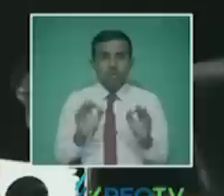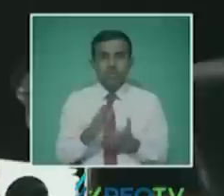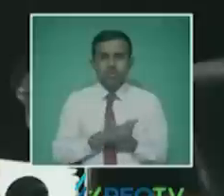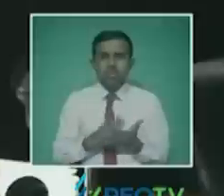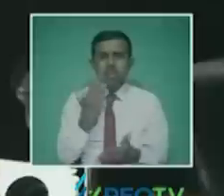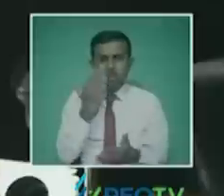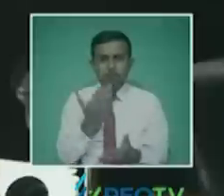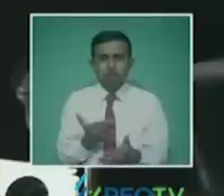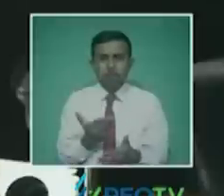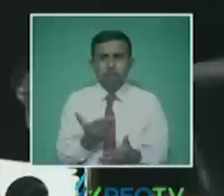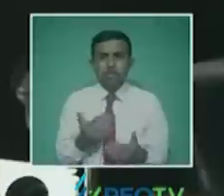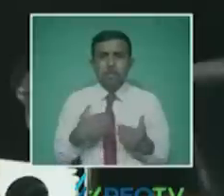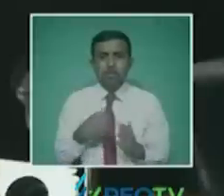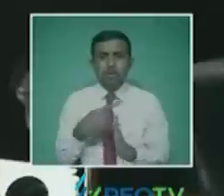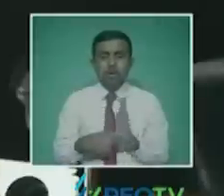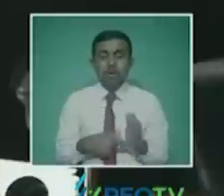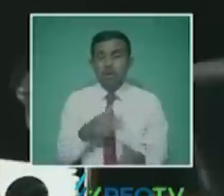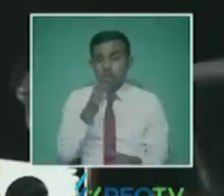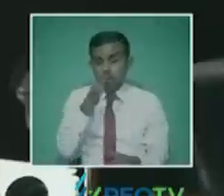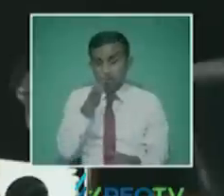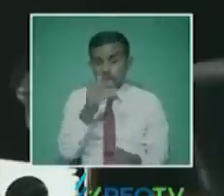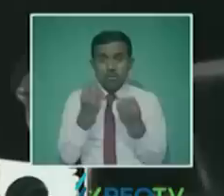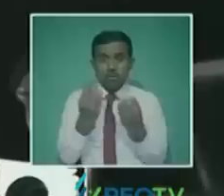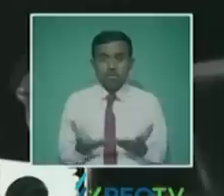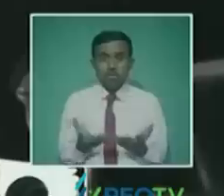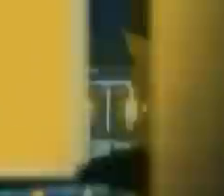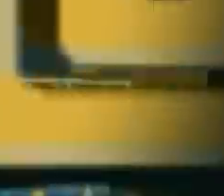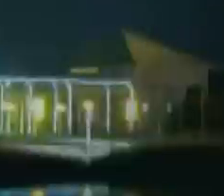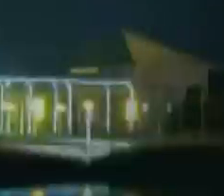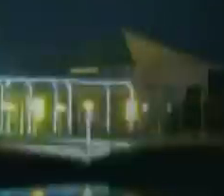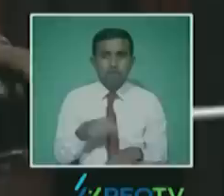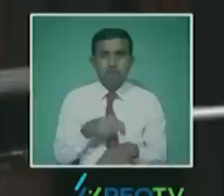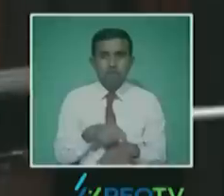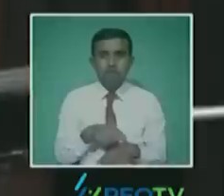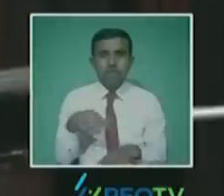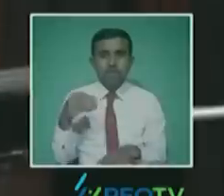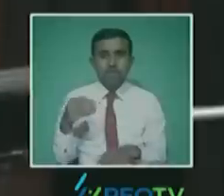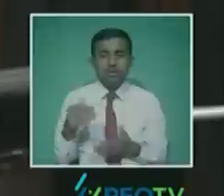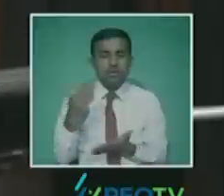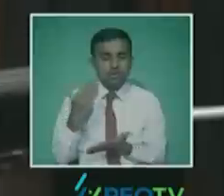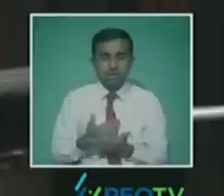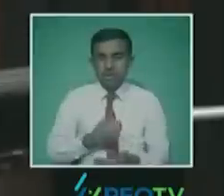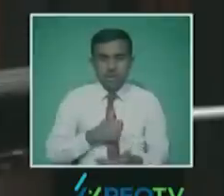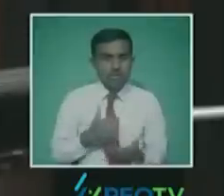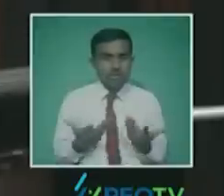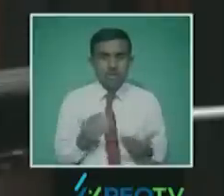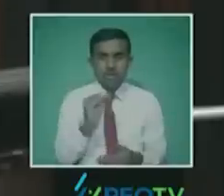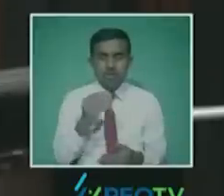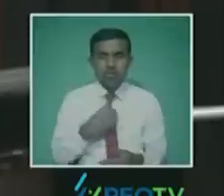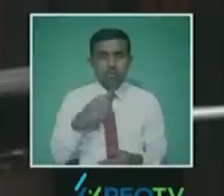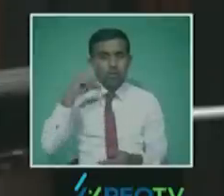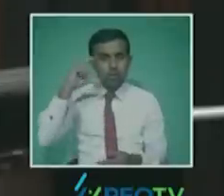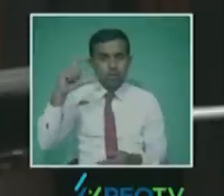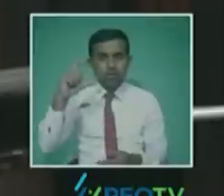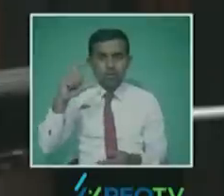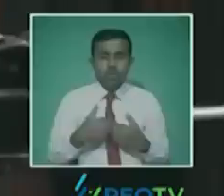කාර්යාංශයේ මේ අපේ රටේ වංචාවේ දූෂණේ නාස්තියේ කැඩපත I would like to warn the Chinese, there will be a China go